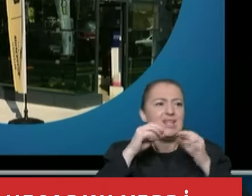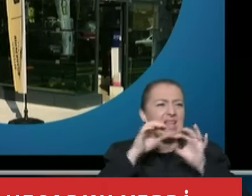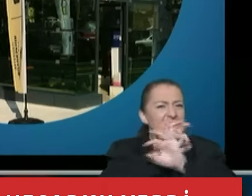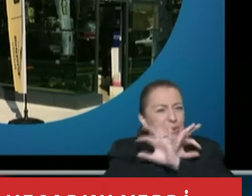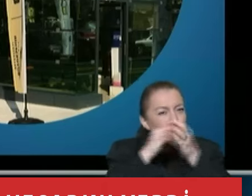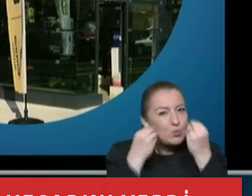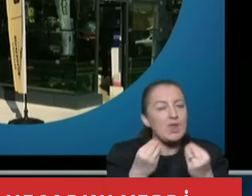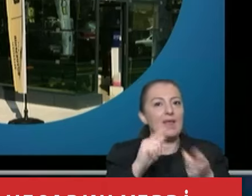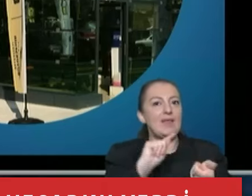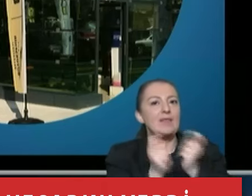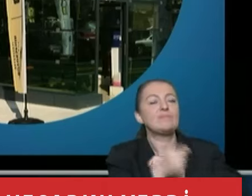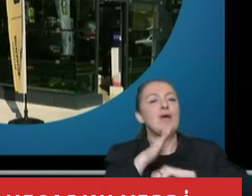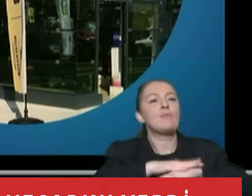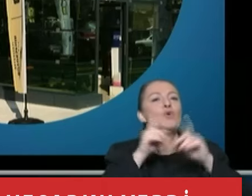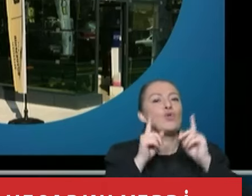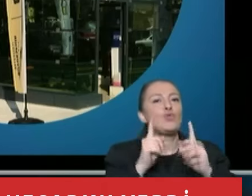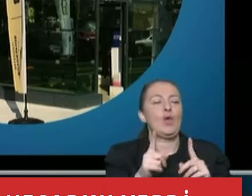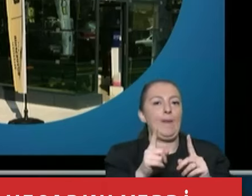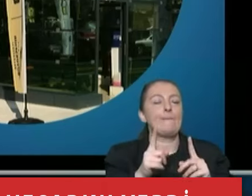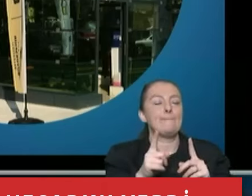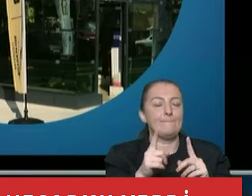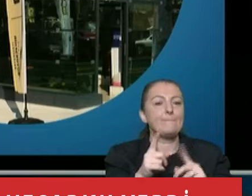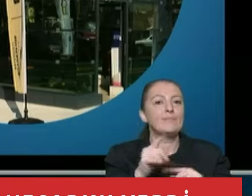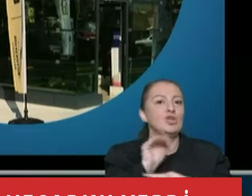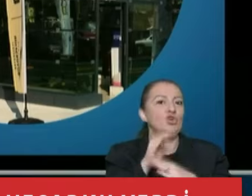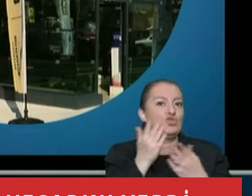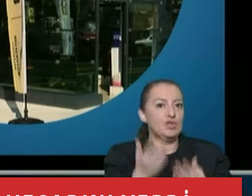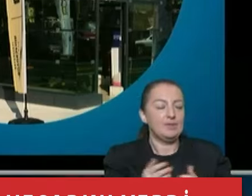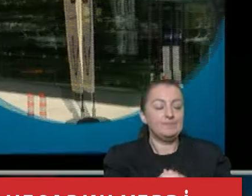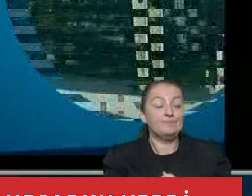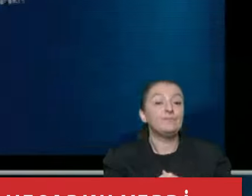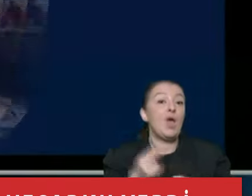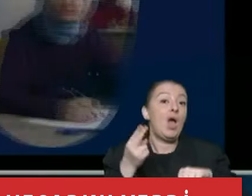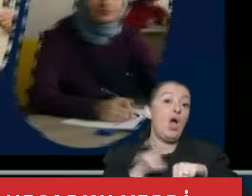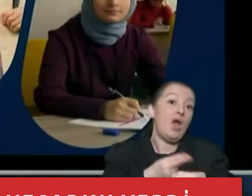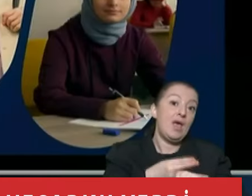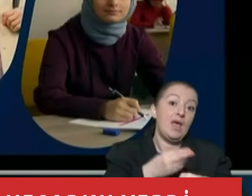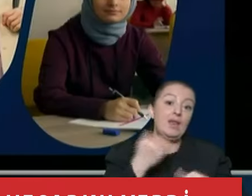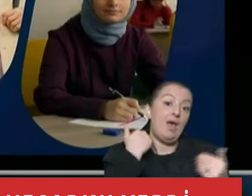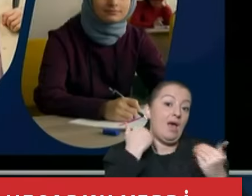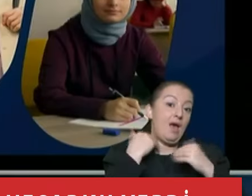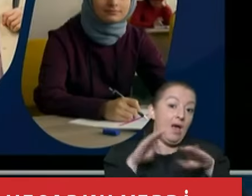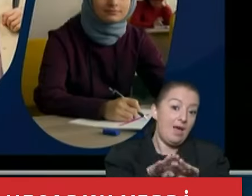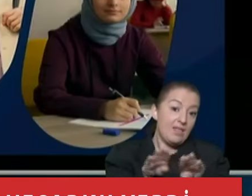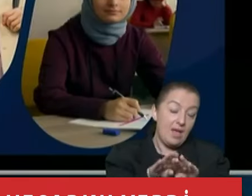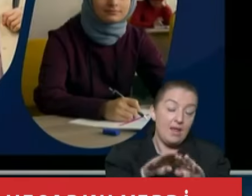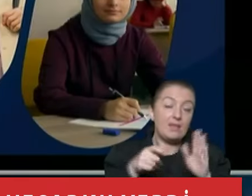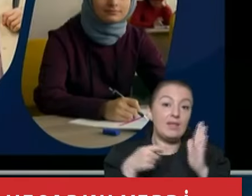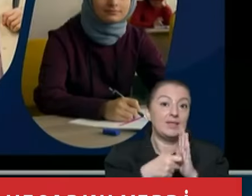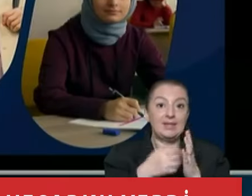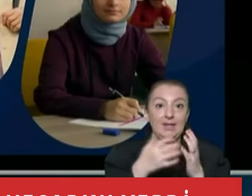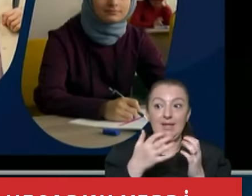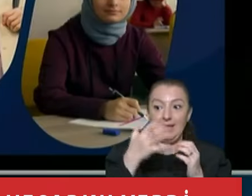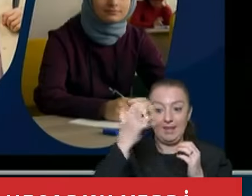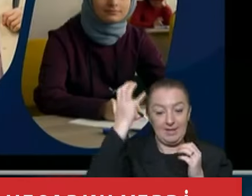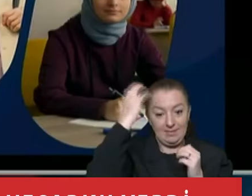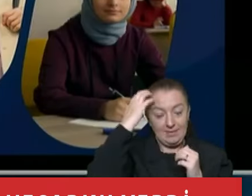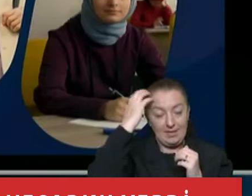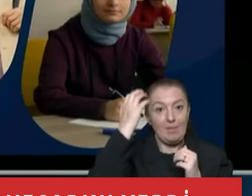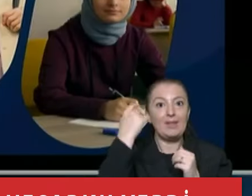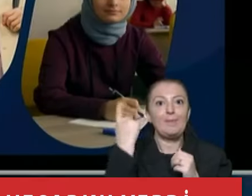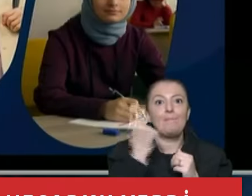dönemi hep birlikte geride bıraktık Örneğin Adalet kavramının kentsel yaşamın temellerinden biri olarak